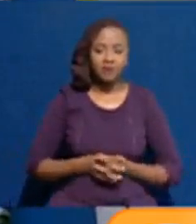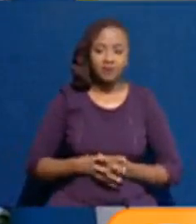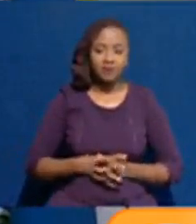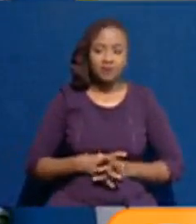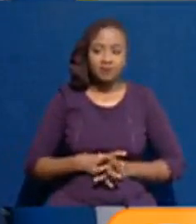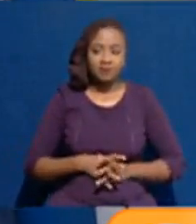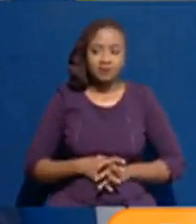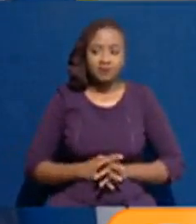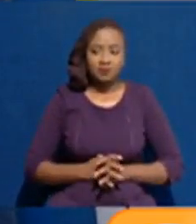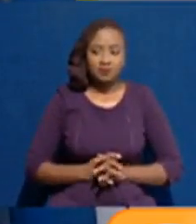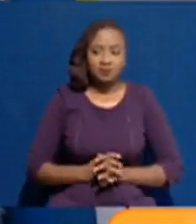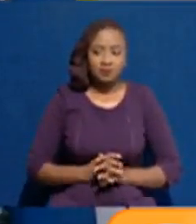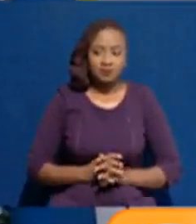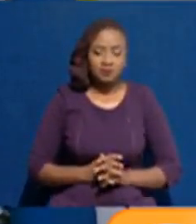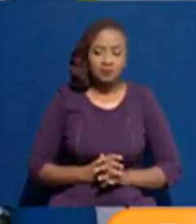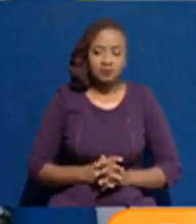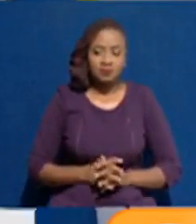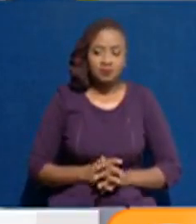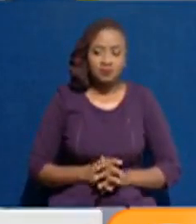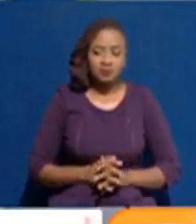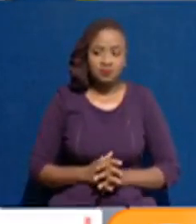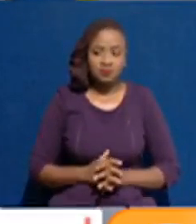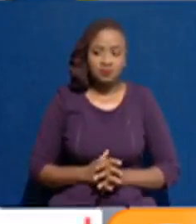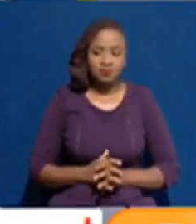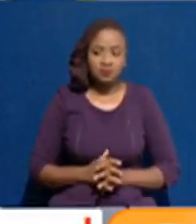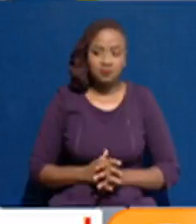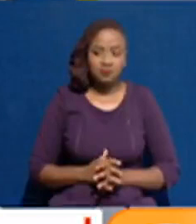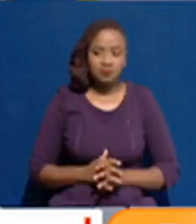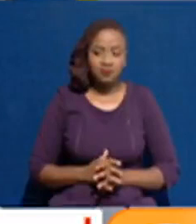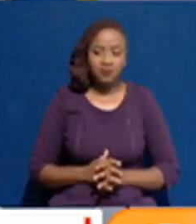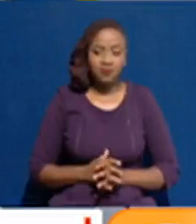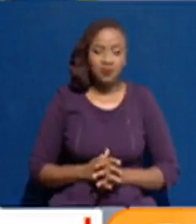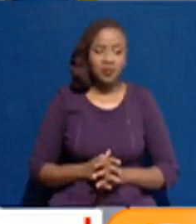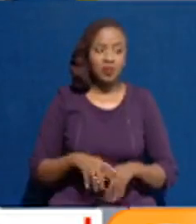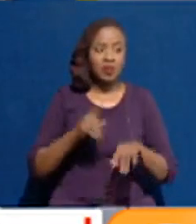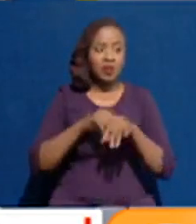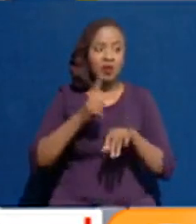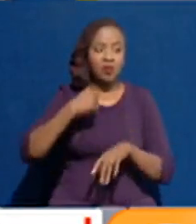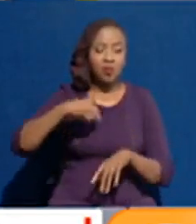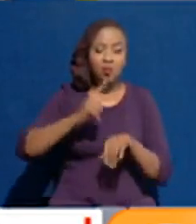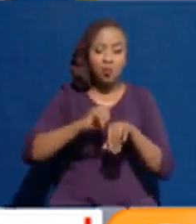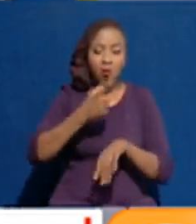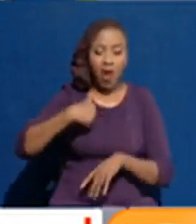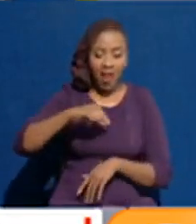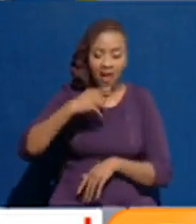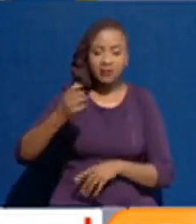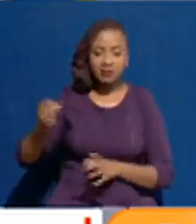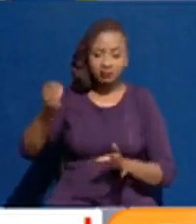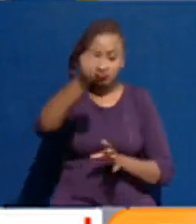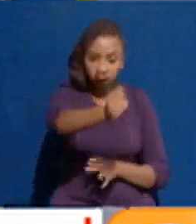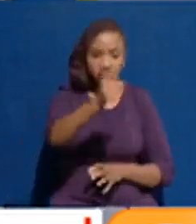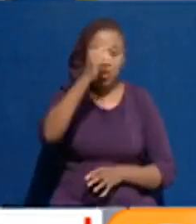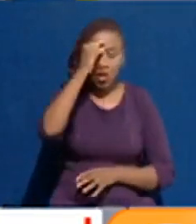Wakati tumeichukua nchi, tulipata kwamba imejaa madeni. Madeni mengi tu, ambayo